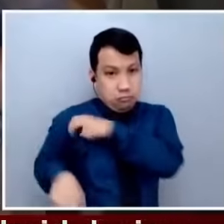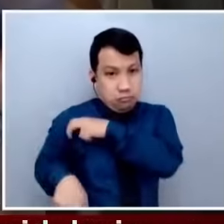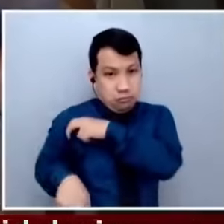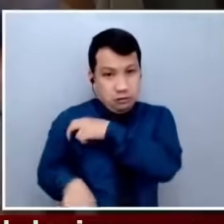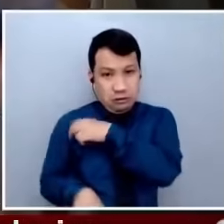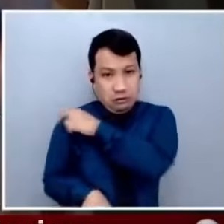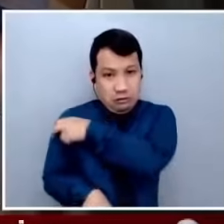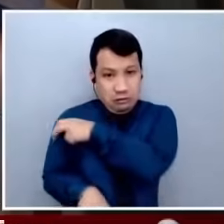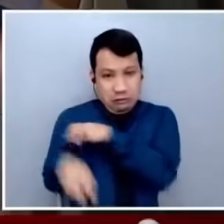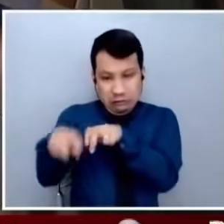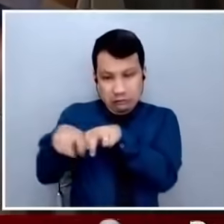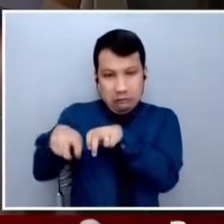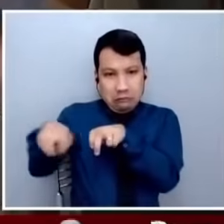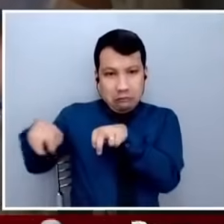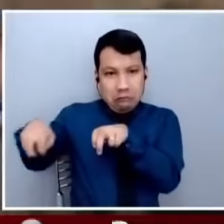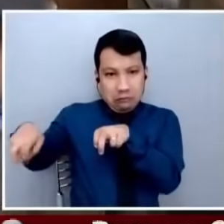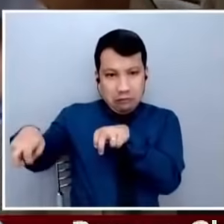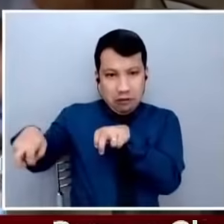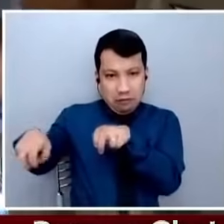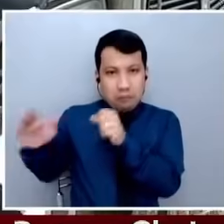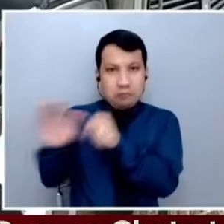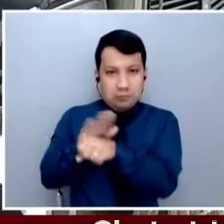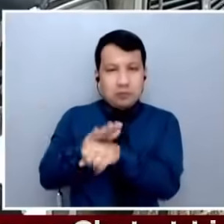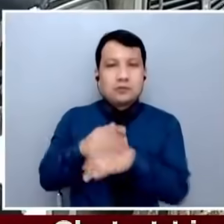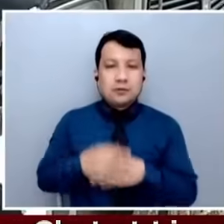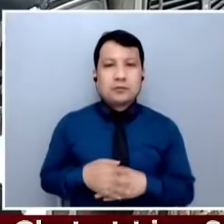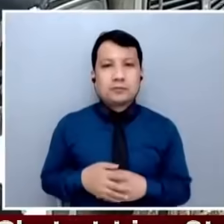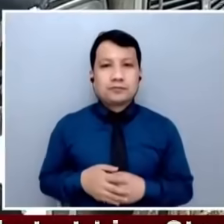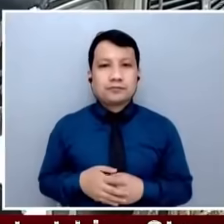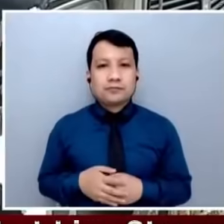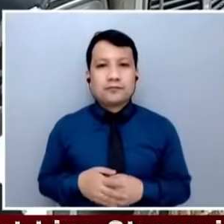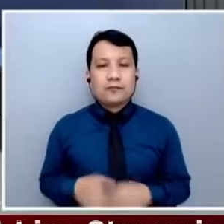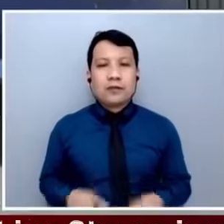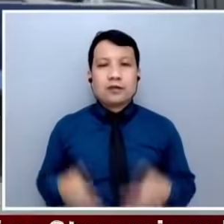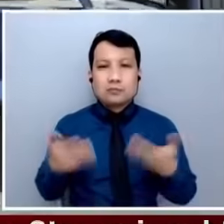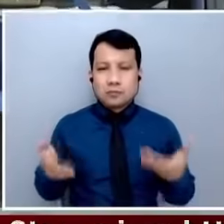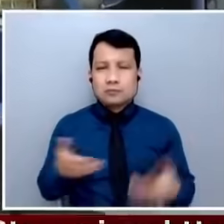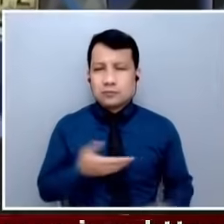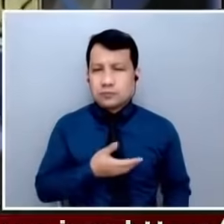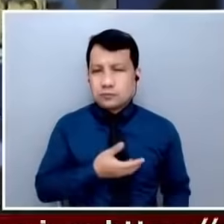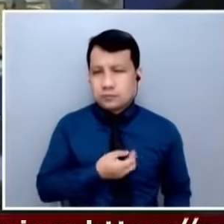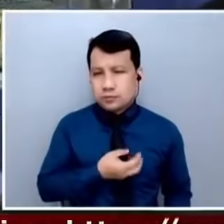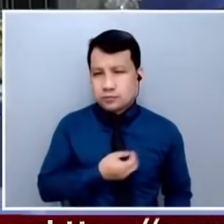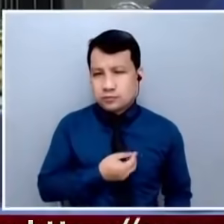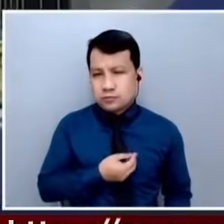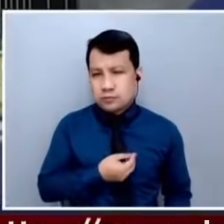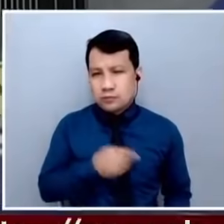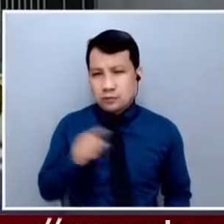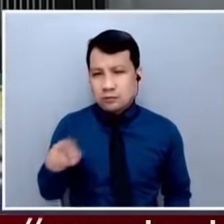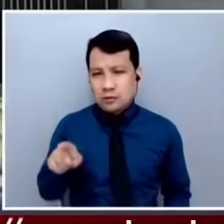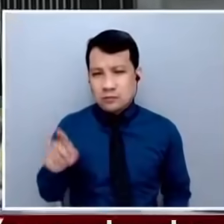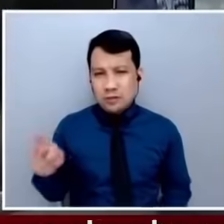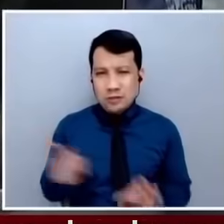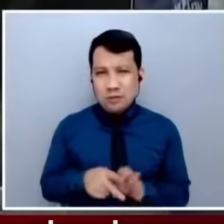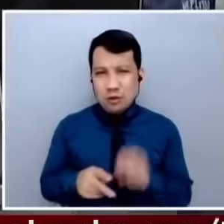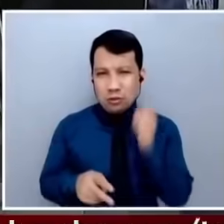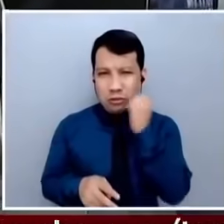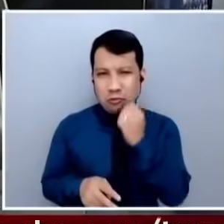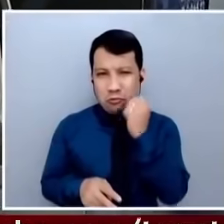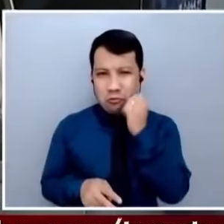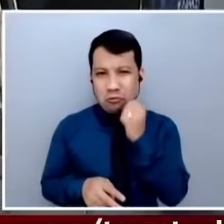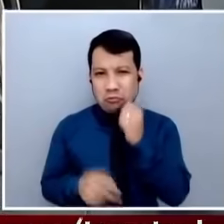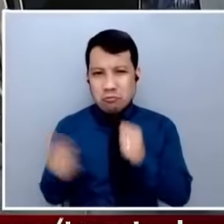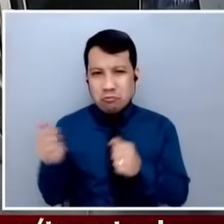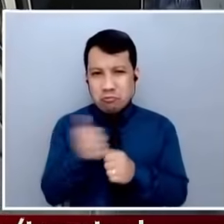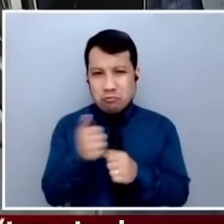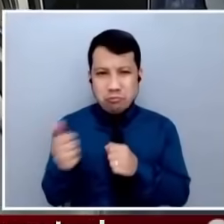ng mga pasahero, lalo na kung punuan na. Kaya kabado tuloy ang ilang pasahero ng jeep na araw-araw